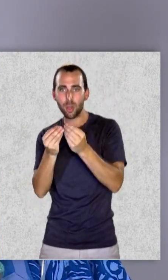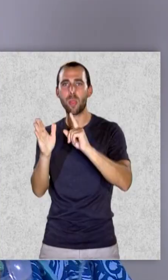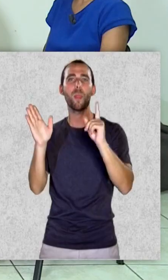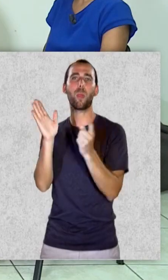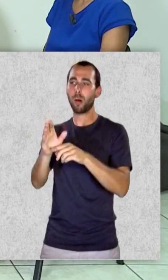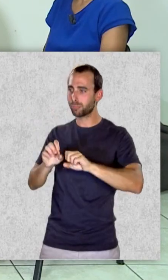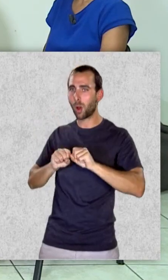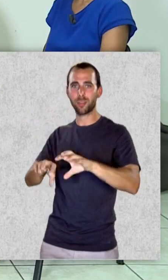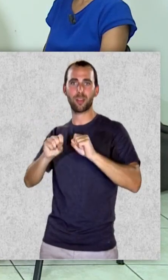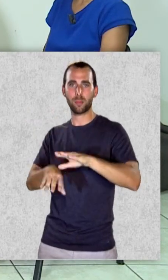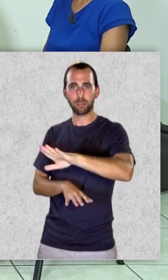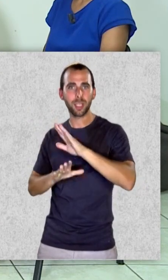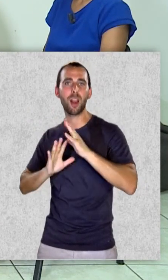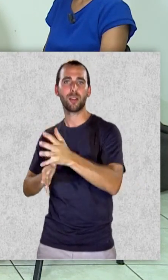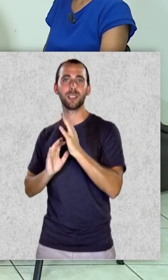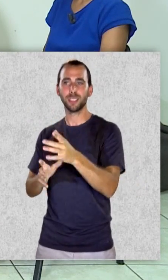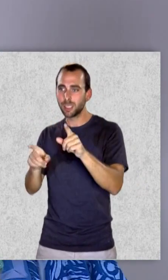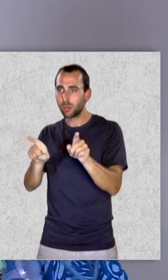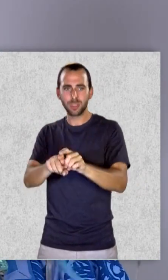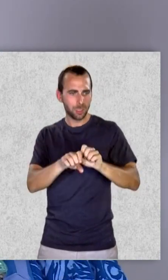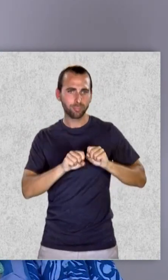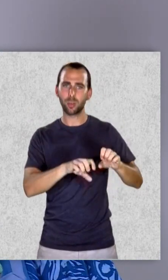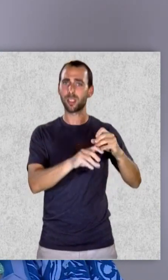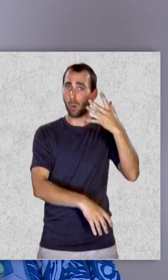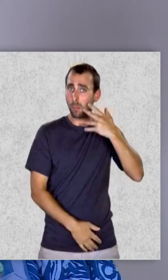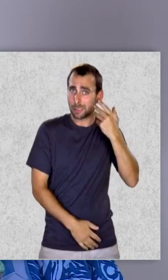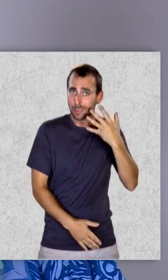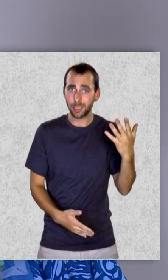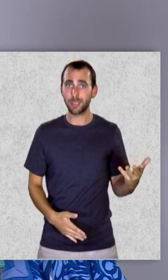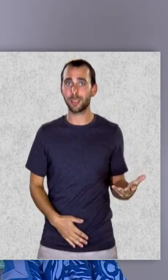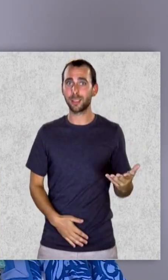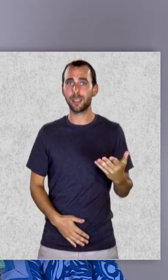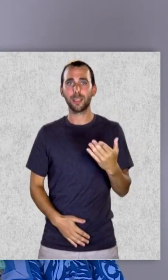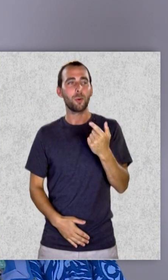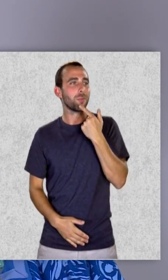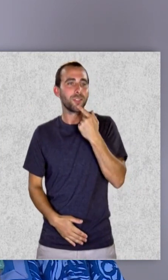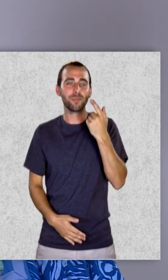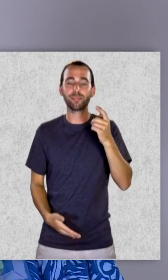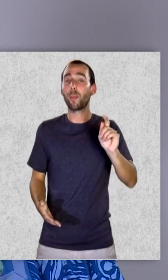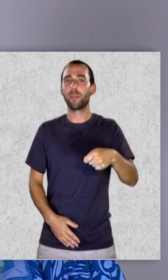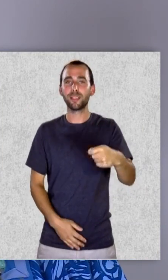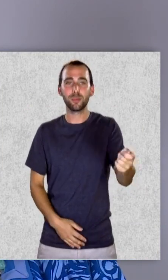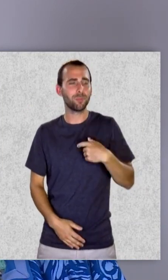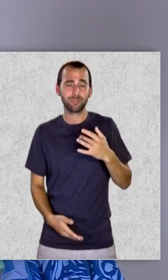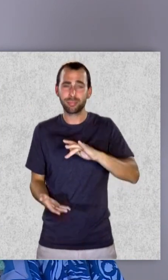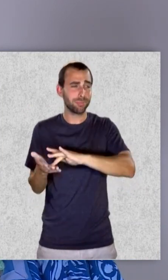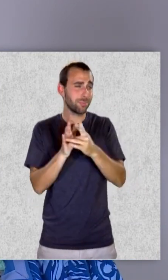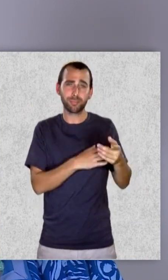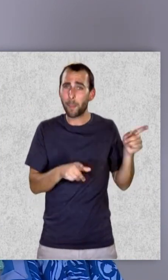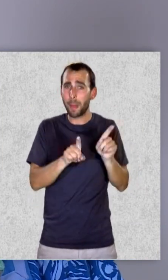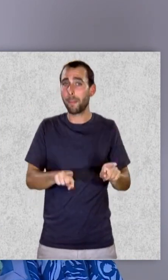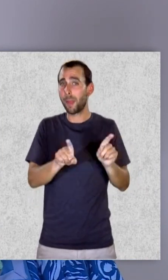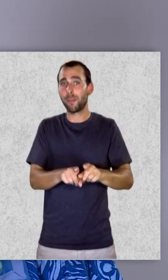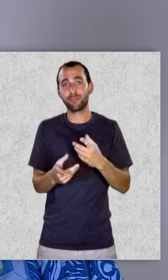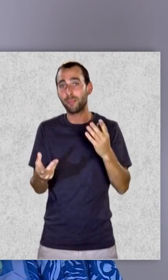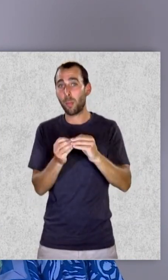à l'enseignement de la langue des signes, de la LPC, bon, bien sûr, comme pour toute chose, c'est